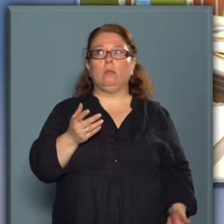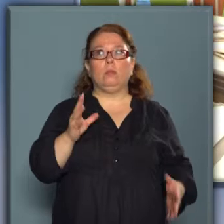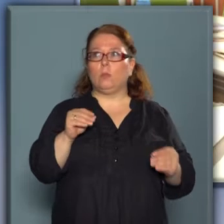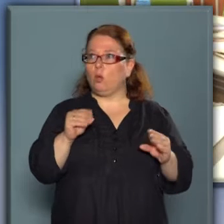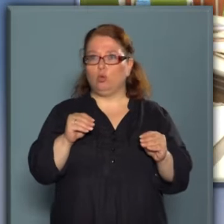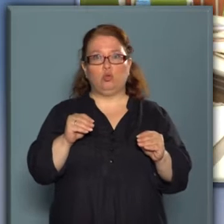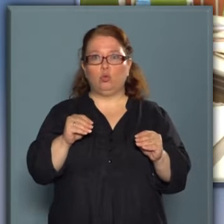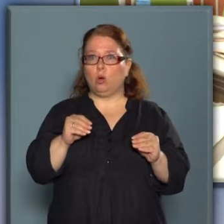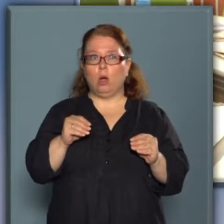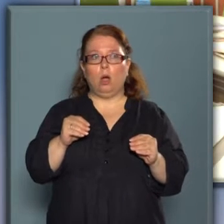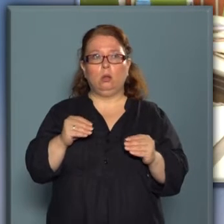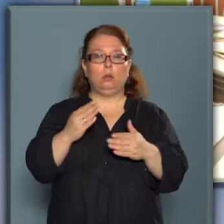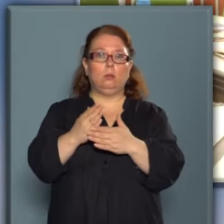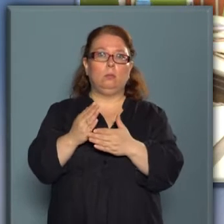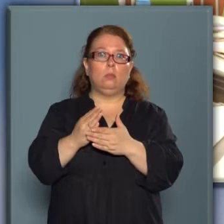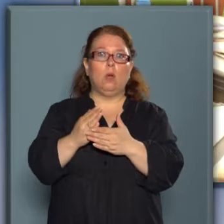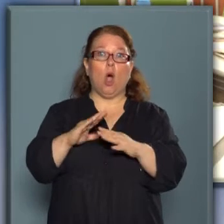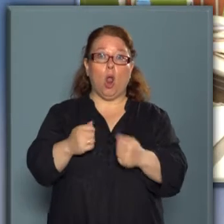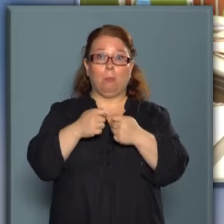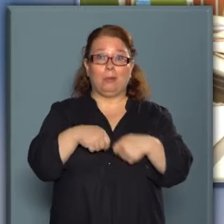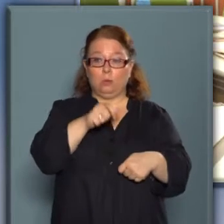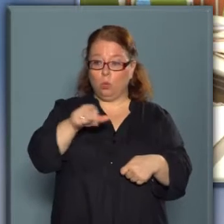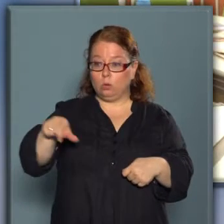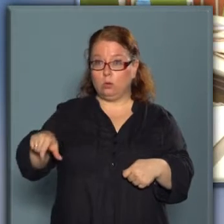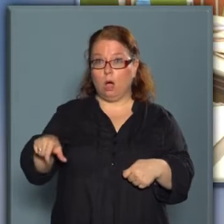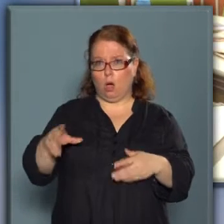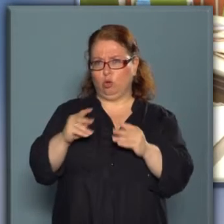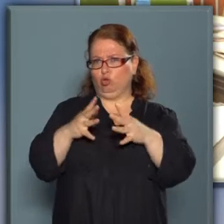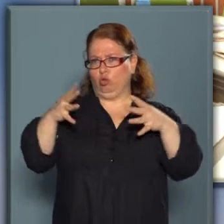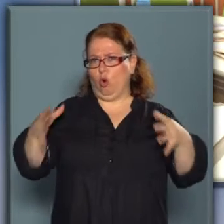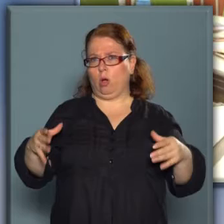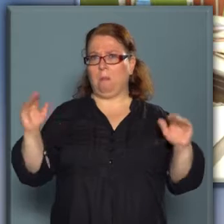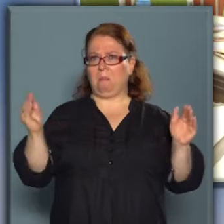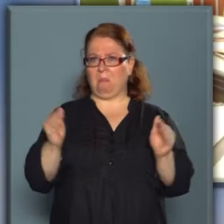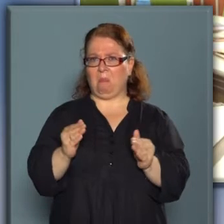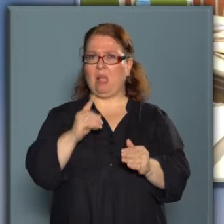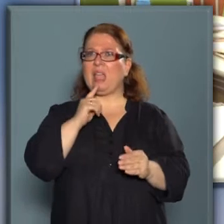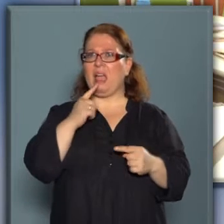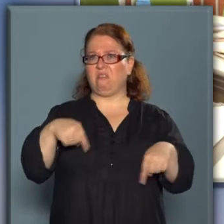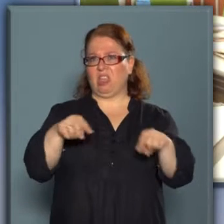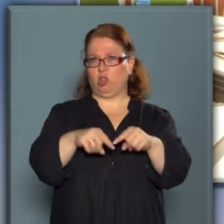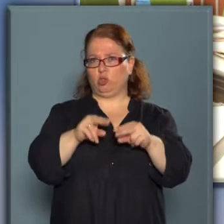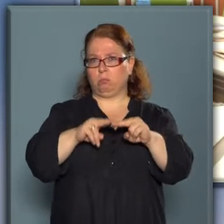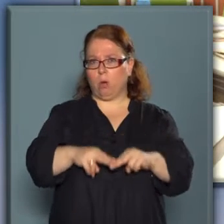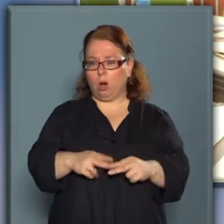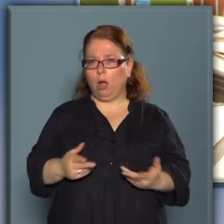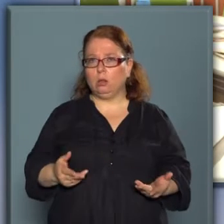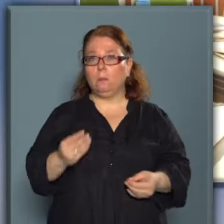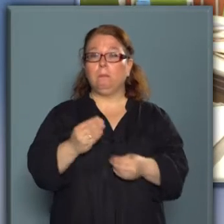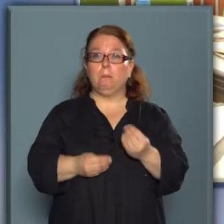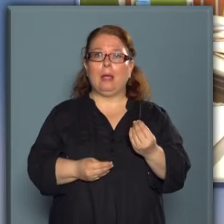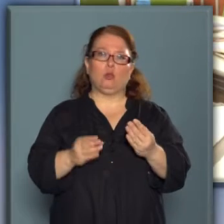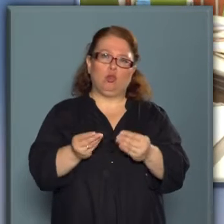nagyon sokan az alapítók közül sokan voltak, és most már alig vagyunk egy páran, mert